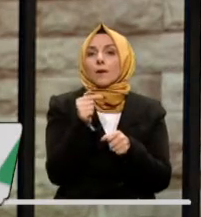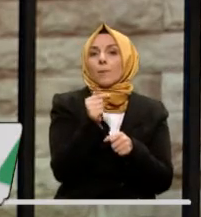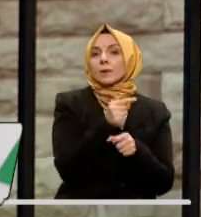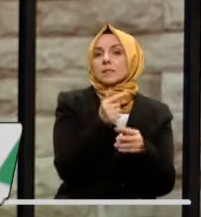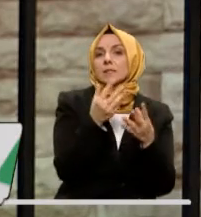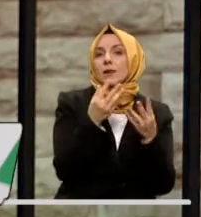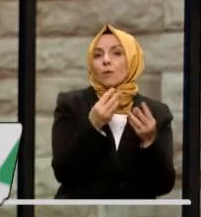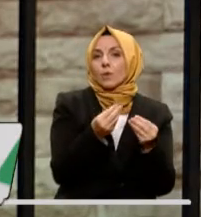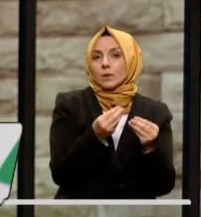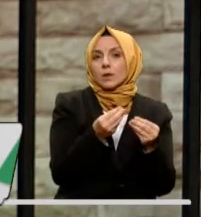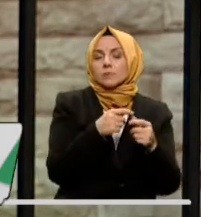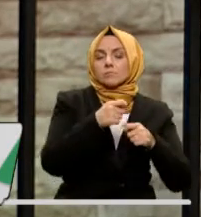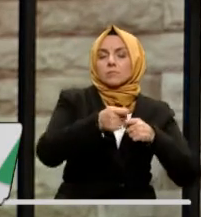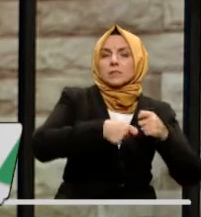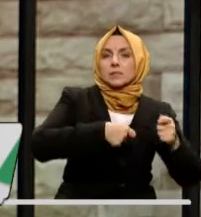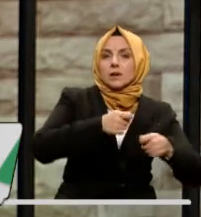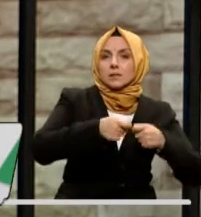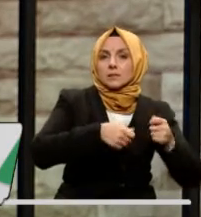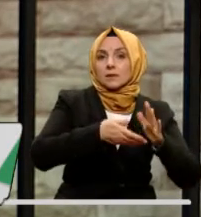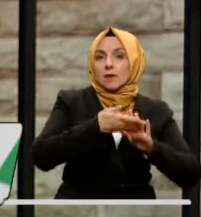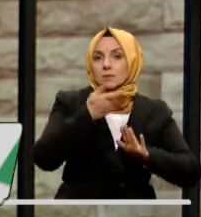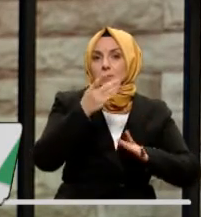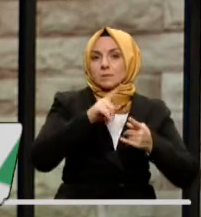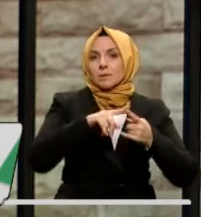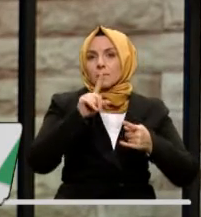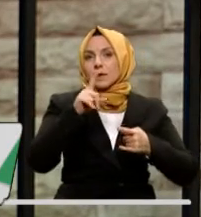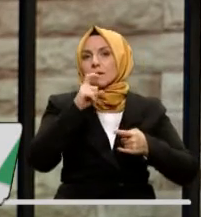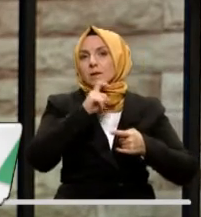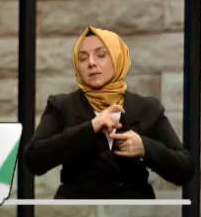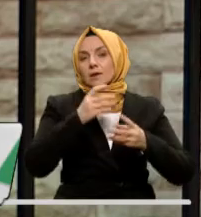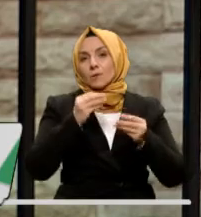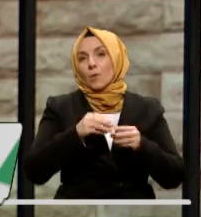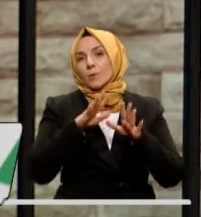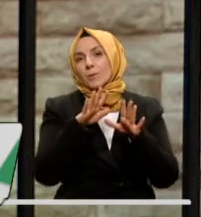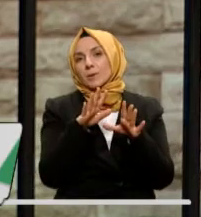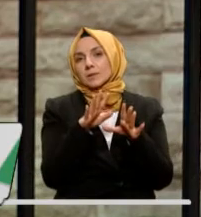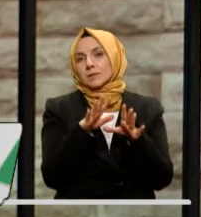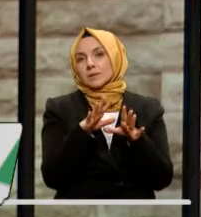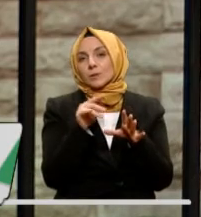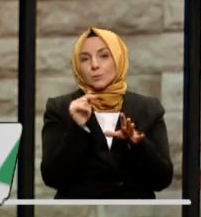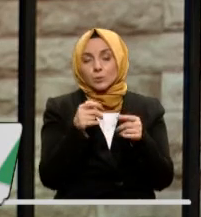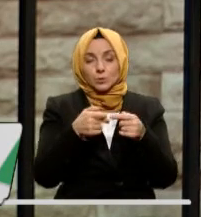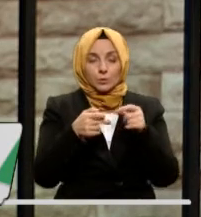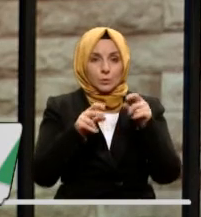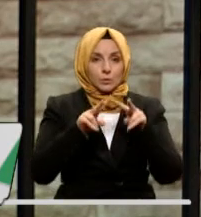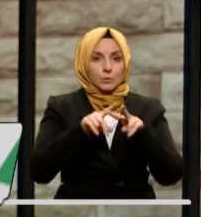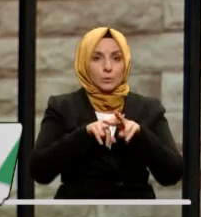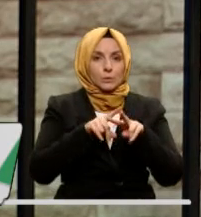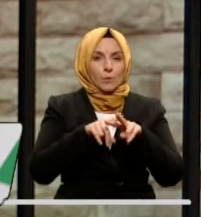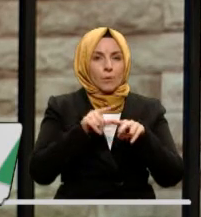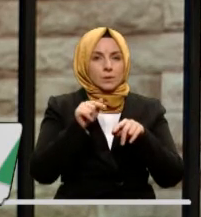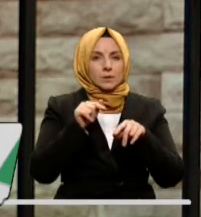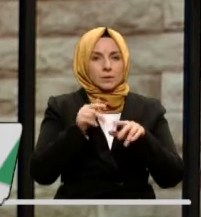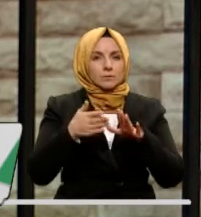yapılan ticarete herhangi bir hatanın oluşmaması için bunu romalıların daha